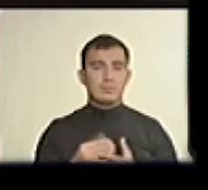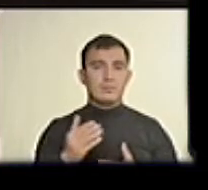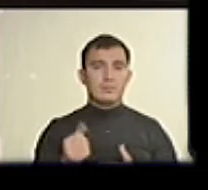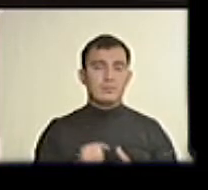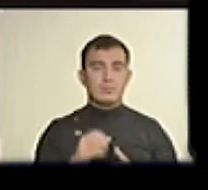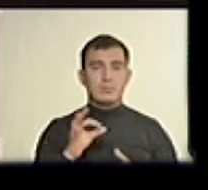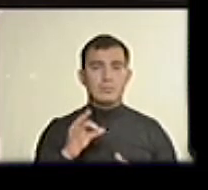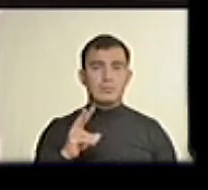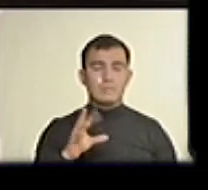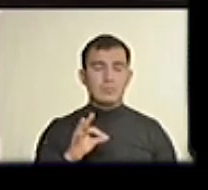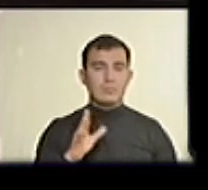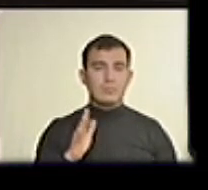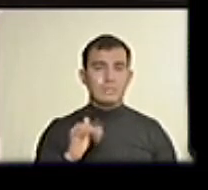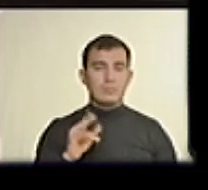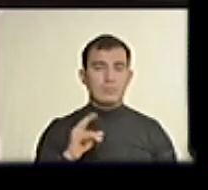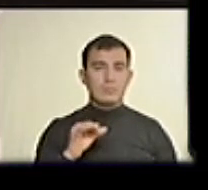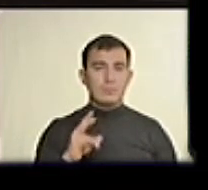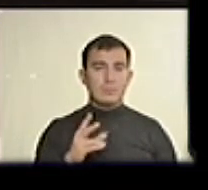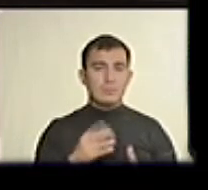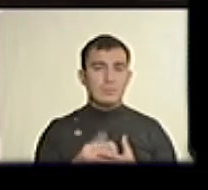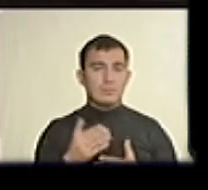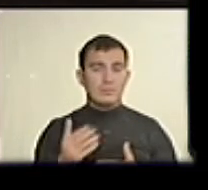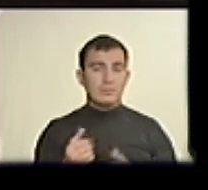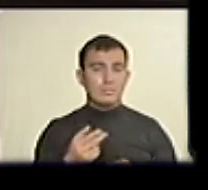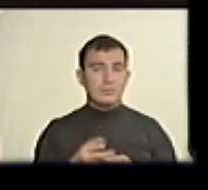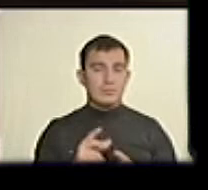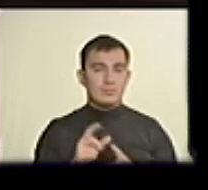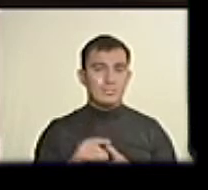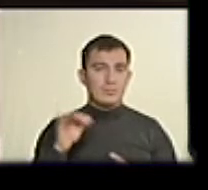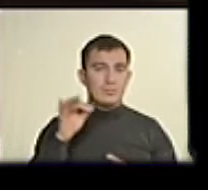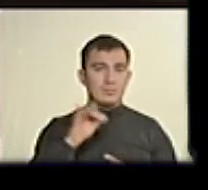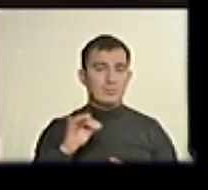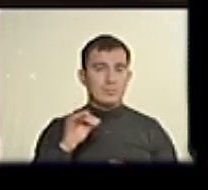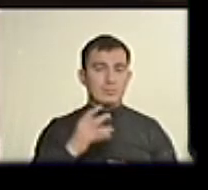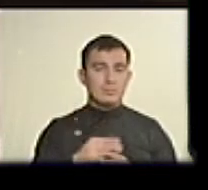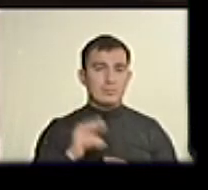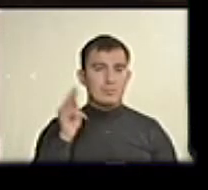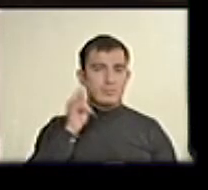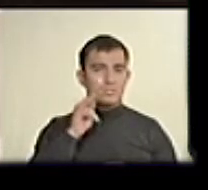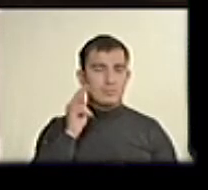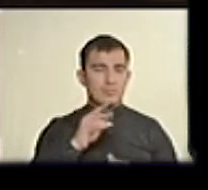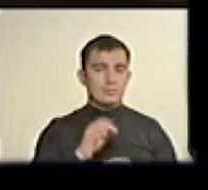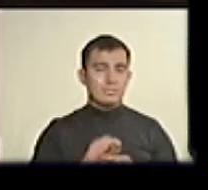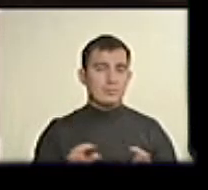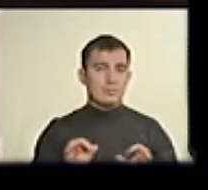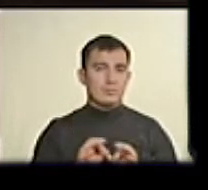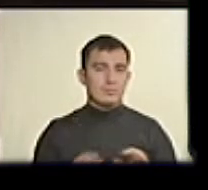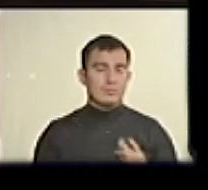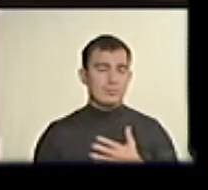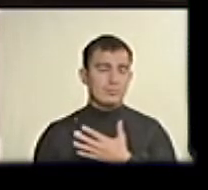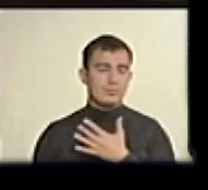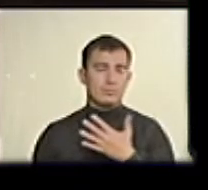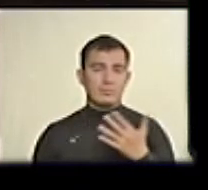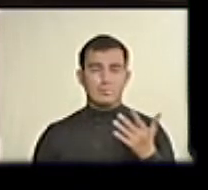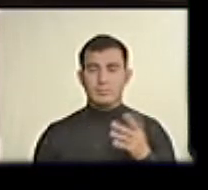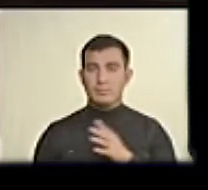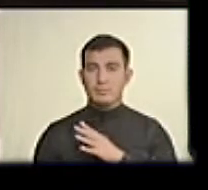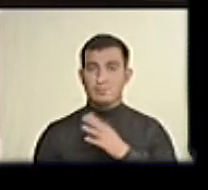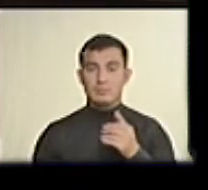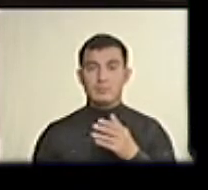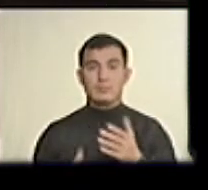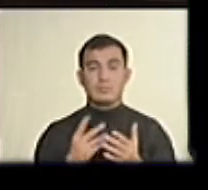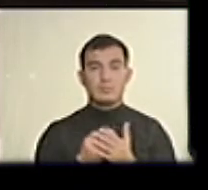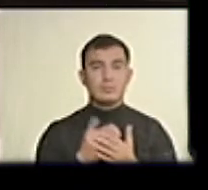Juvayniyning Tarixi Jahonkushoy asari tarixdagi asosiy darslik vazifasini o'tagan. Tarixi Jahonkushoy